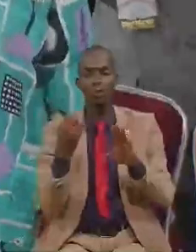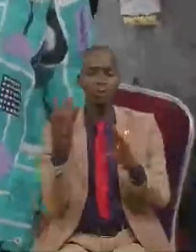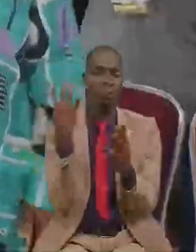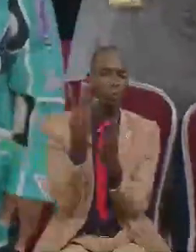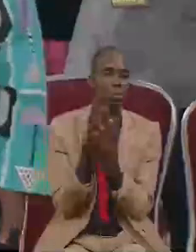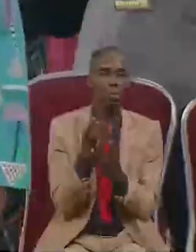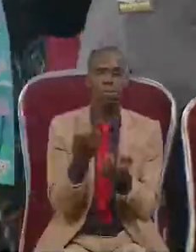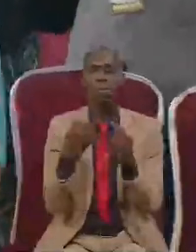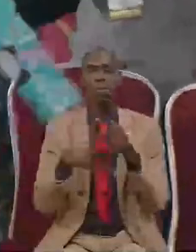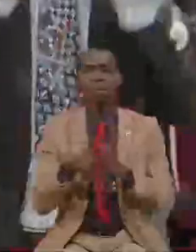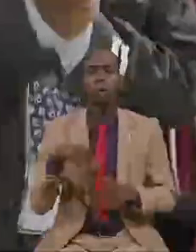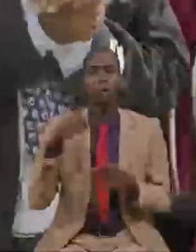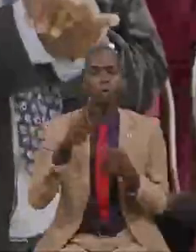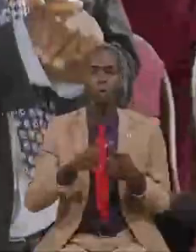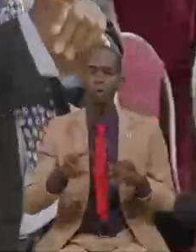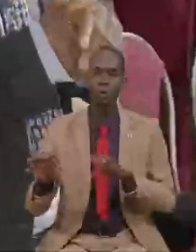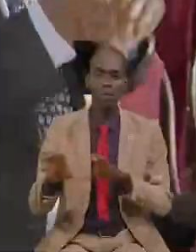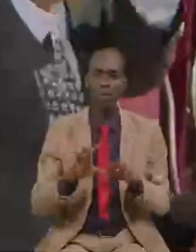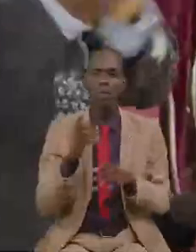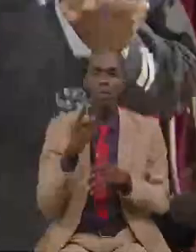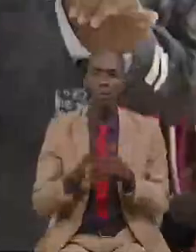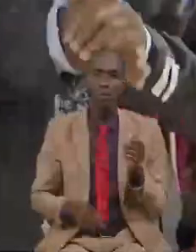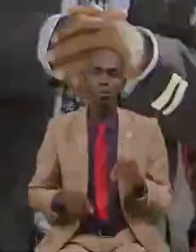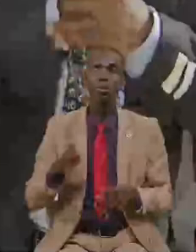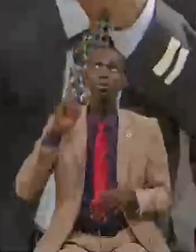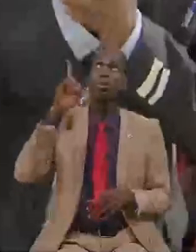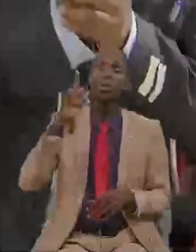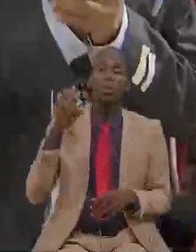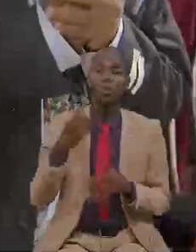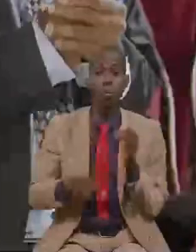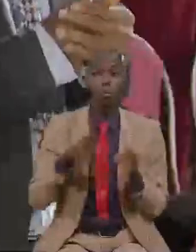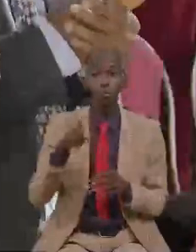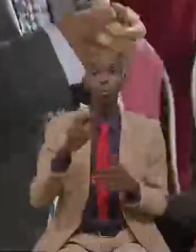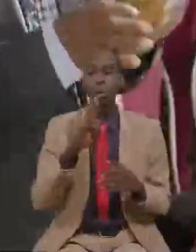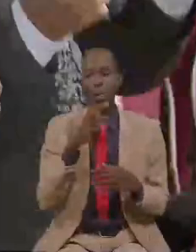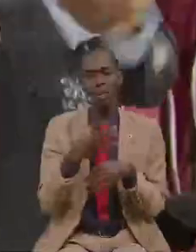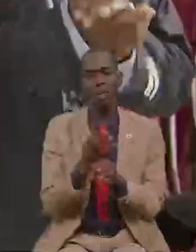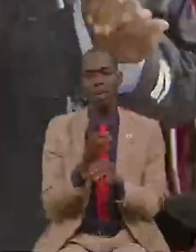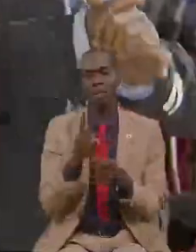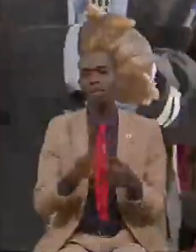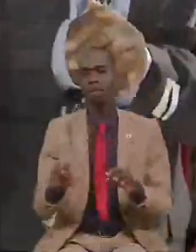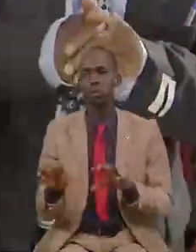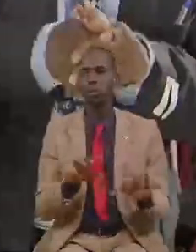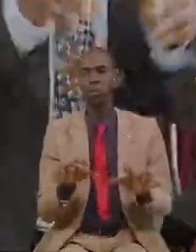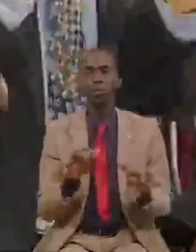Et tu sors pour faire ce pour quoi tu as été créé.